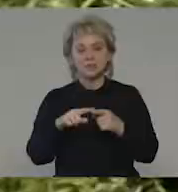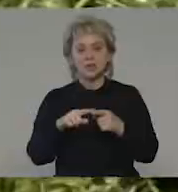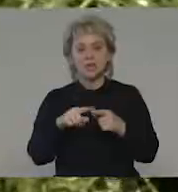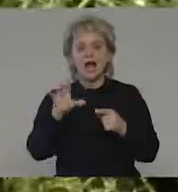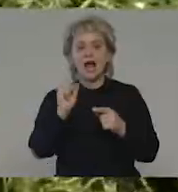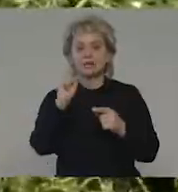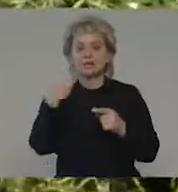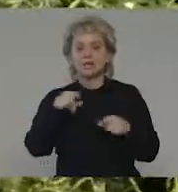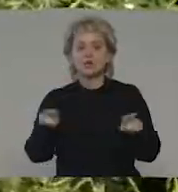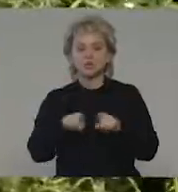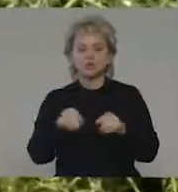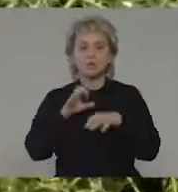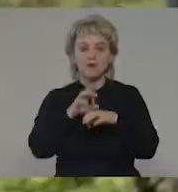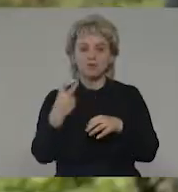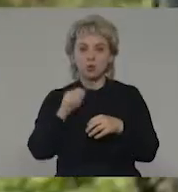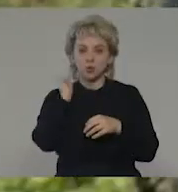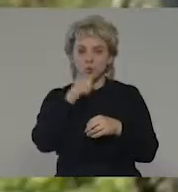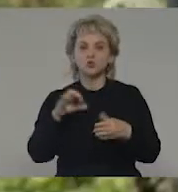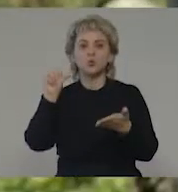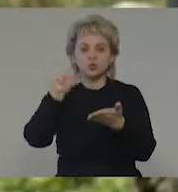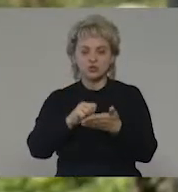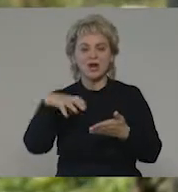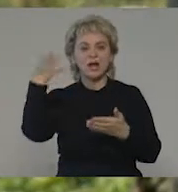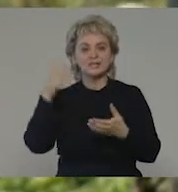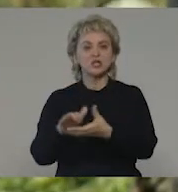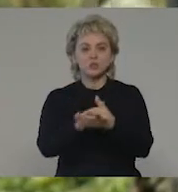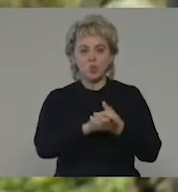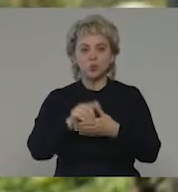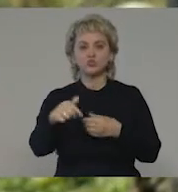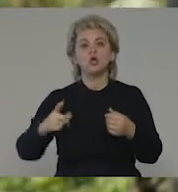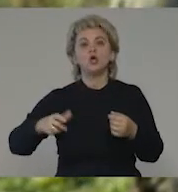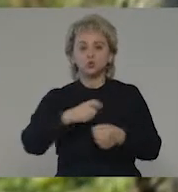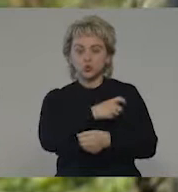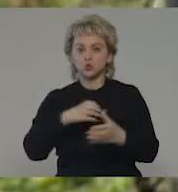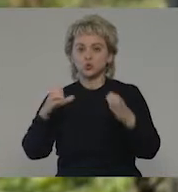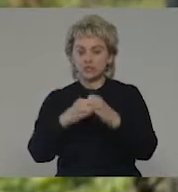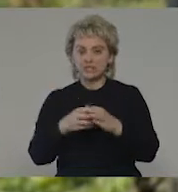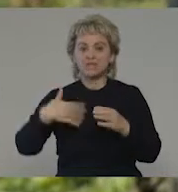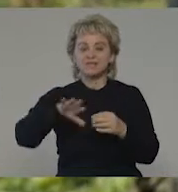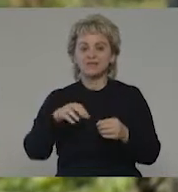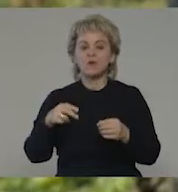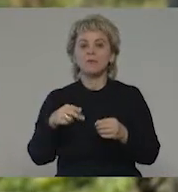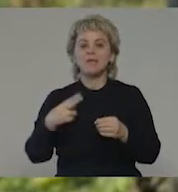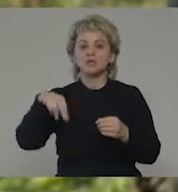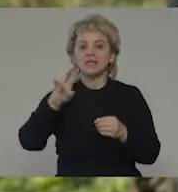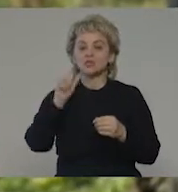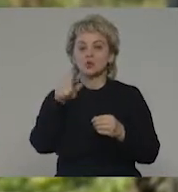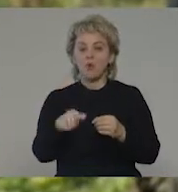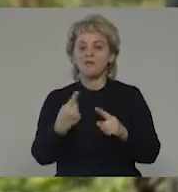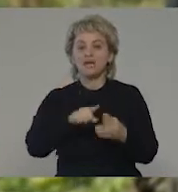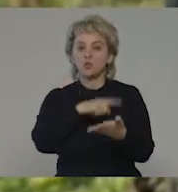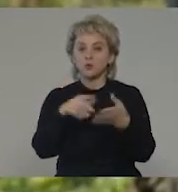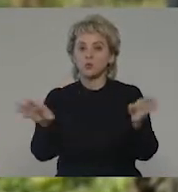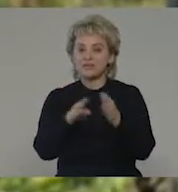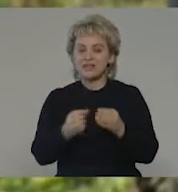акция проходит уже второй год. В ней участвуют активно члены казачьих обществ, дружинники казачьих дружин в селе Ковойска Донского. Совместно с муниципальным